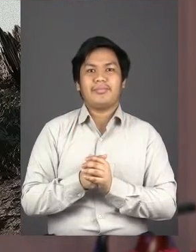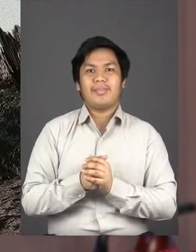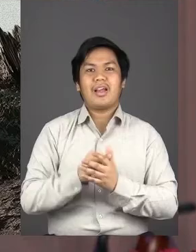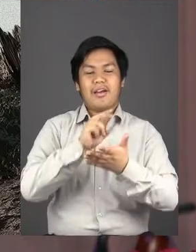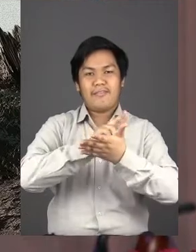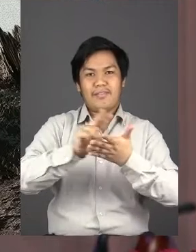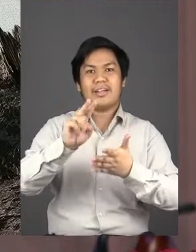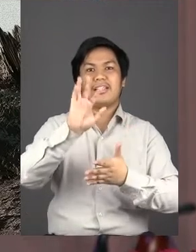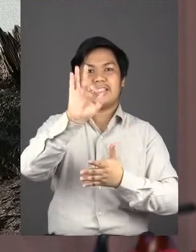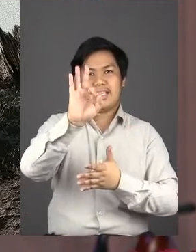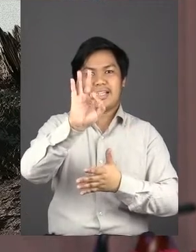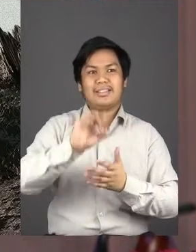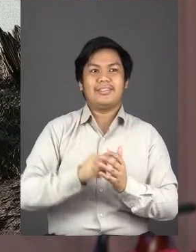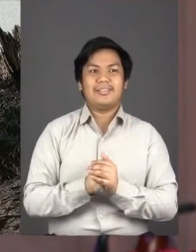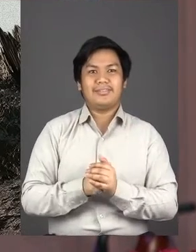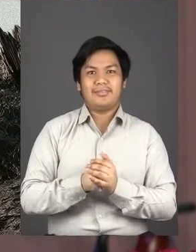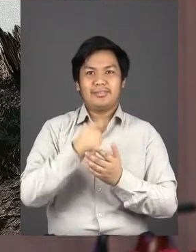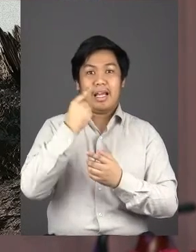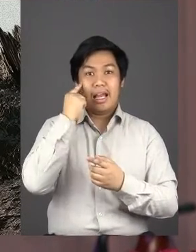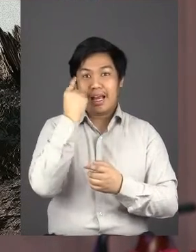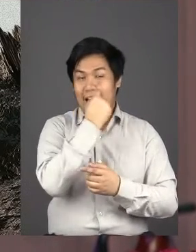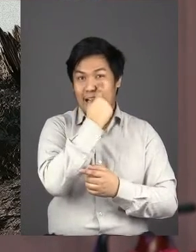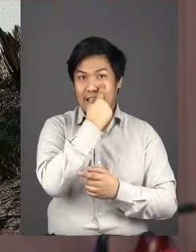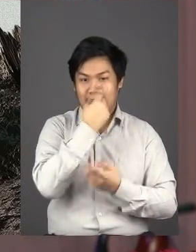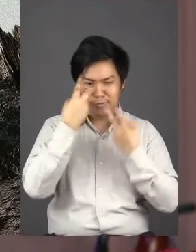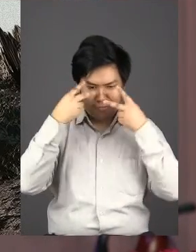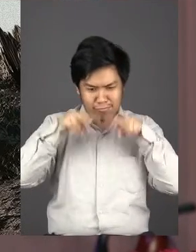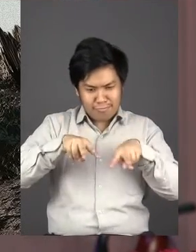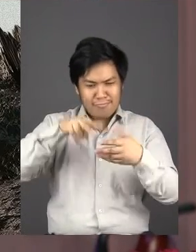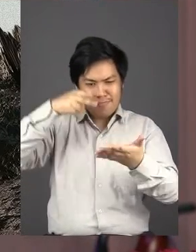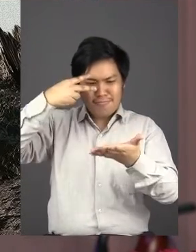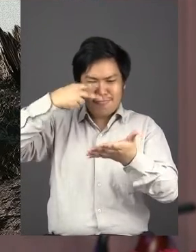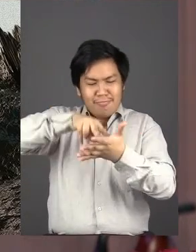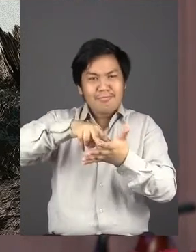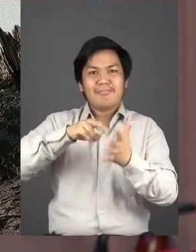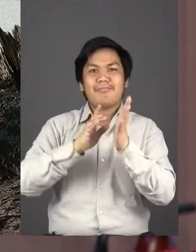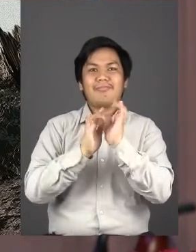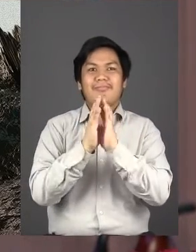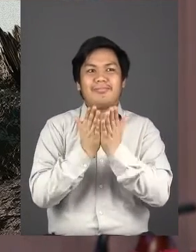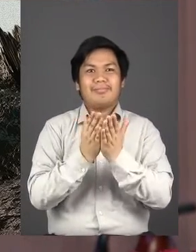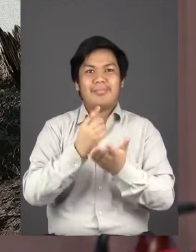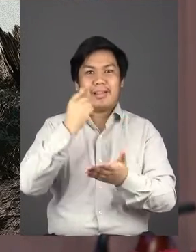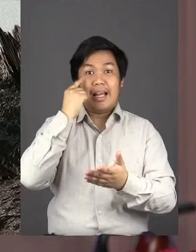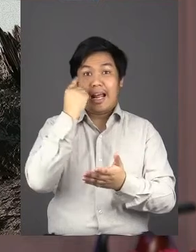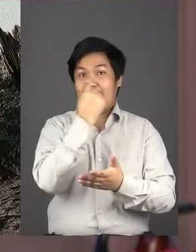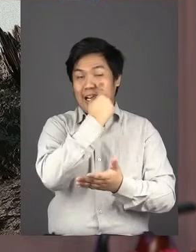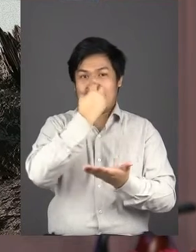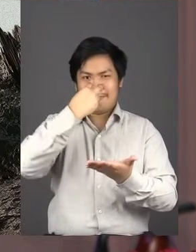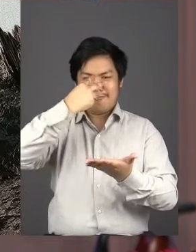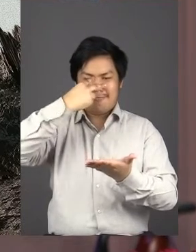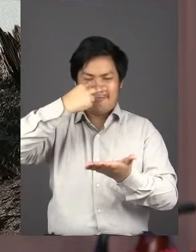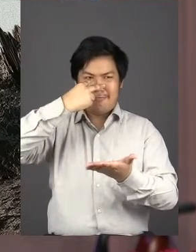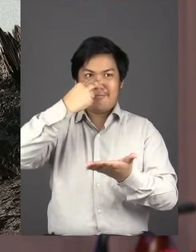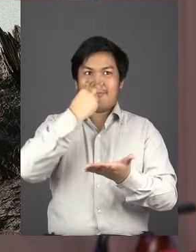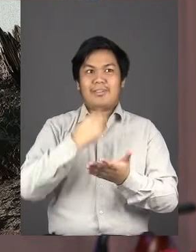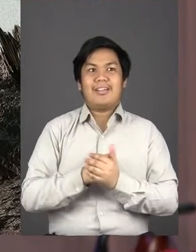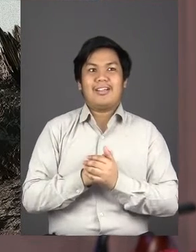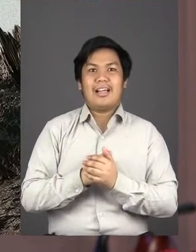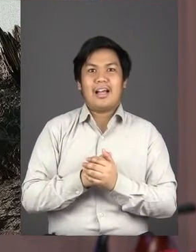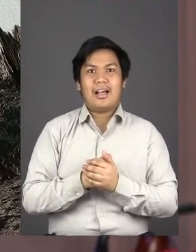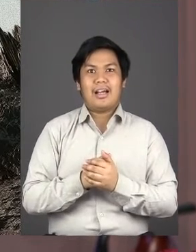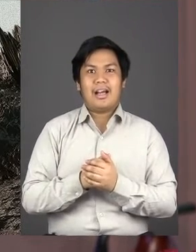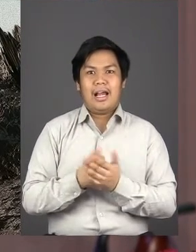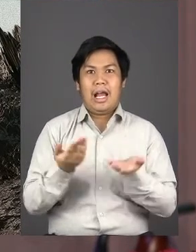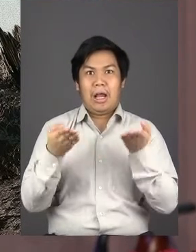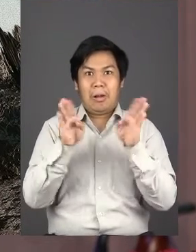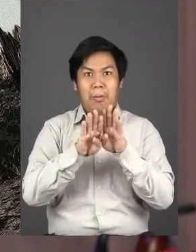9. Mata, verse 9. Ngayon nyo ako, mata, kasi nakasara ang